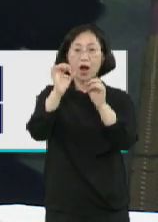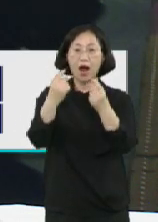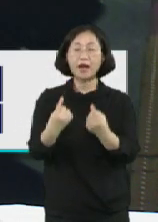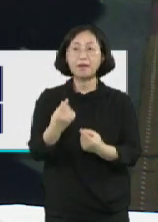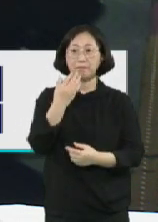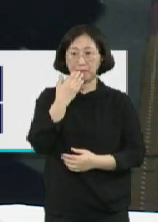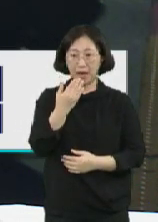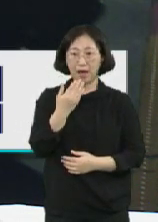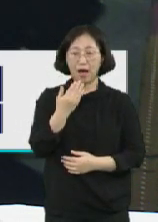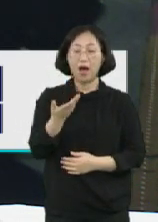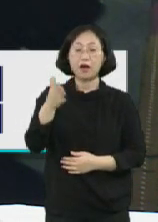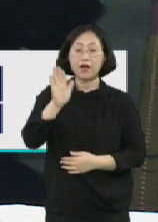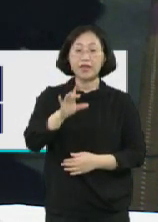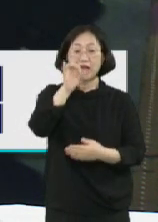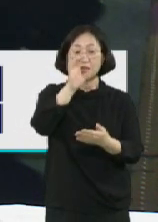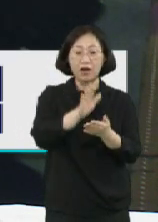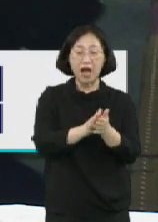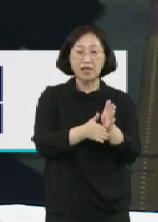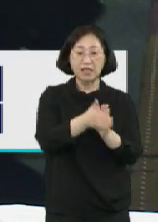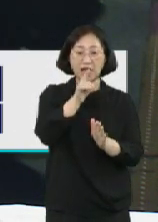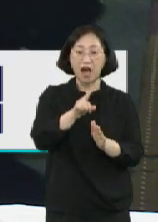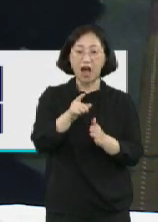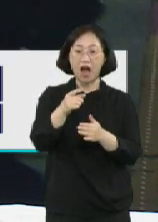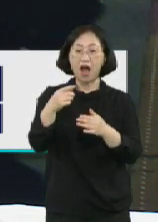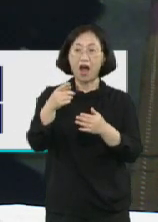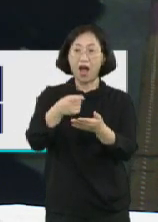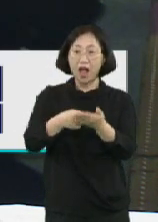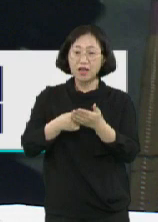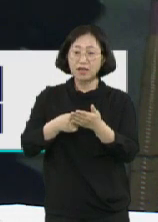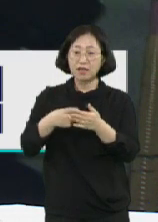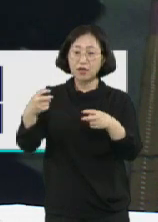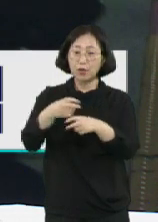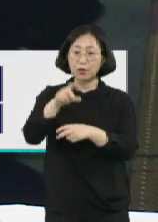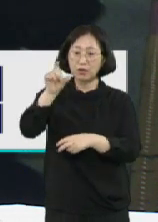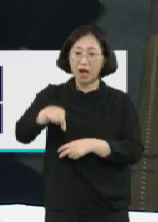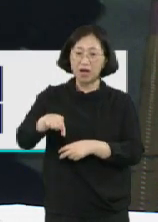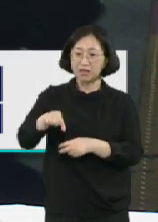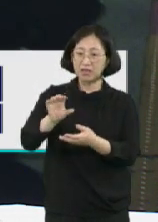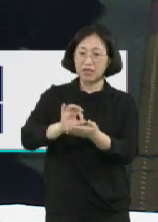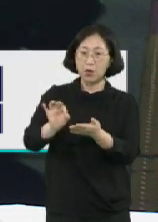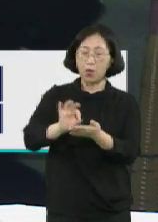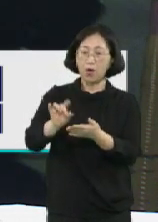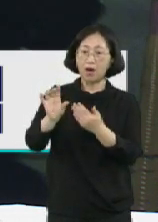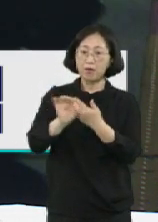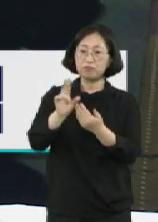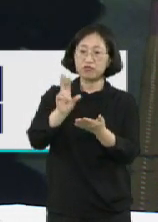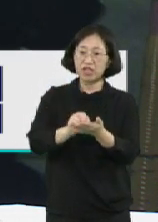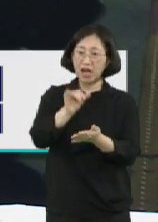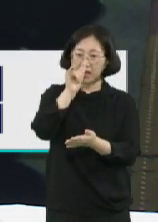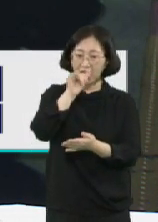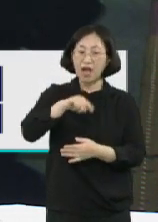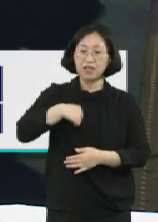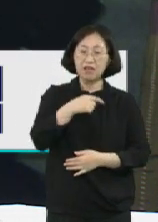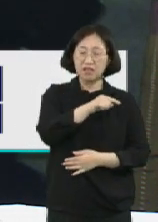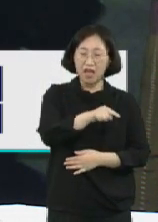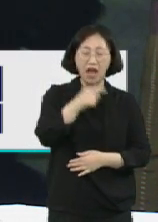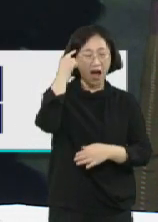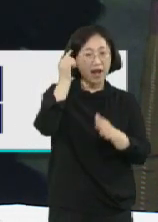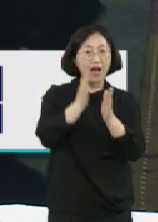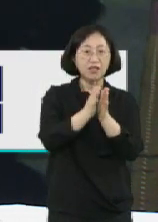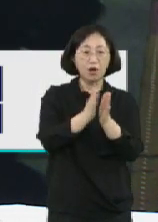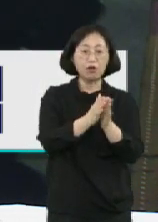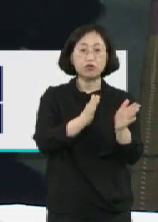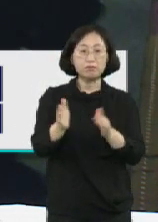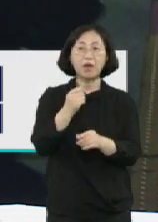있게 되는데요. 그런데 천안시가 이 알뜰 교통카드를 이용한 환승은 문제가 있다며 자체 제도를 도입하겠다고